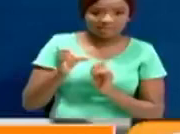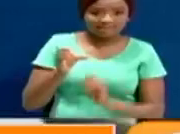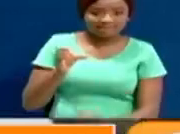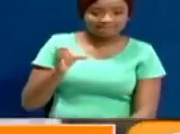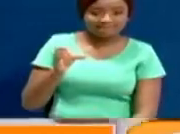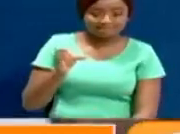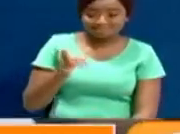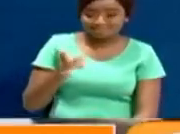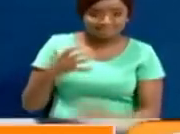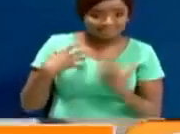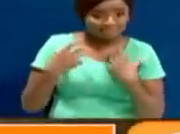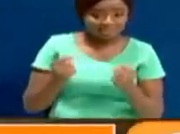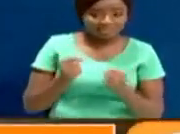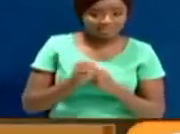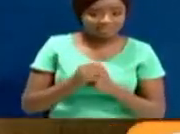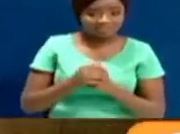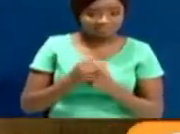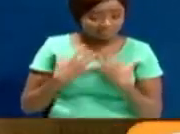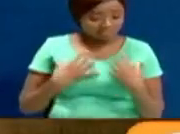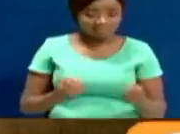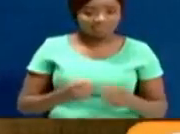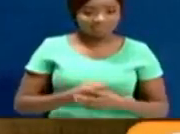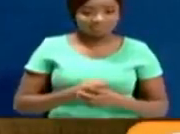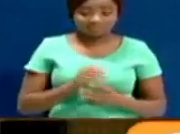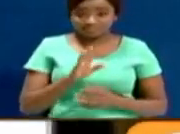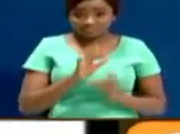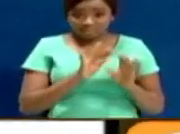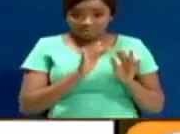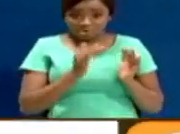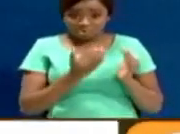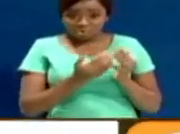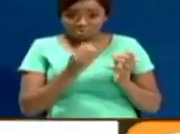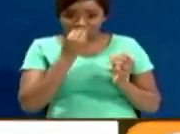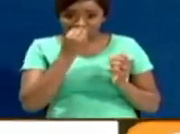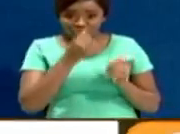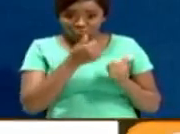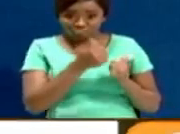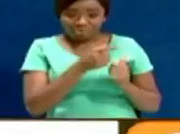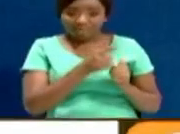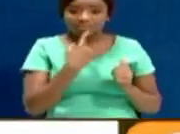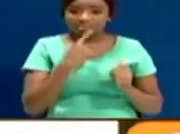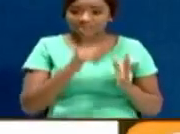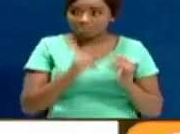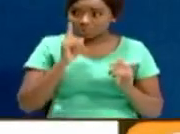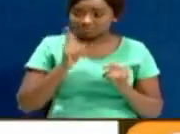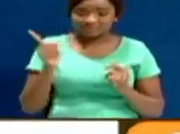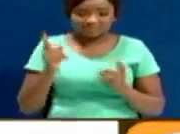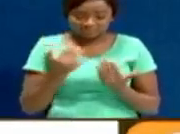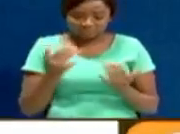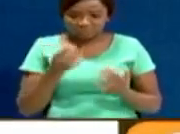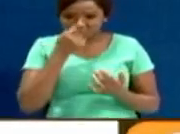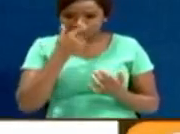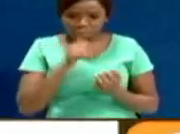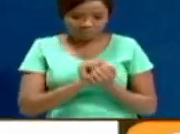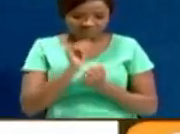mealworms, wameendelea kuimprove. Kwa mujibu wa ripoti ya Global Nutrition ya mwaka uliopita, utapiamlo miongoni mwa watoto wa umri wa